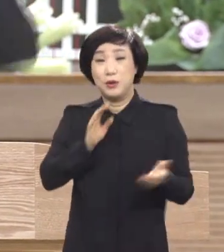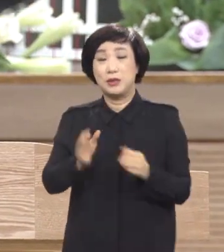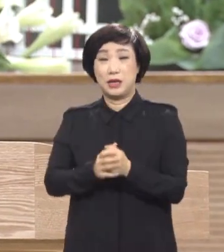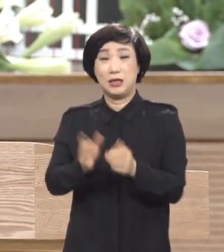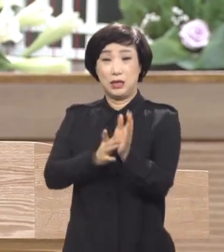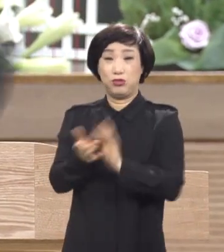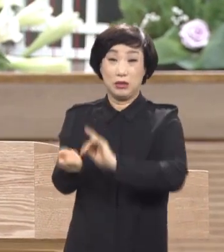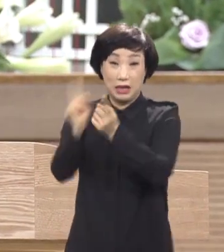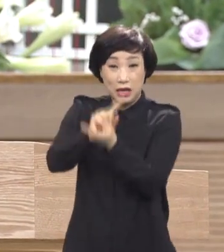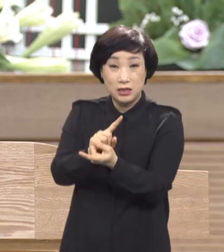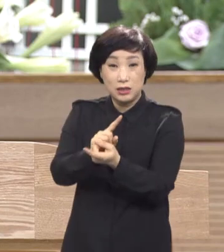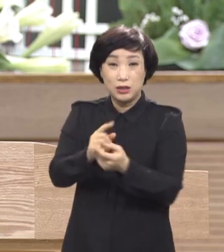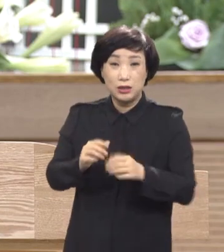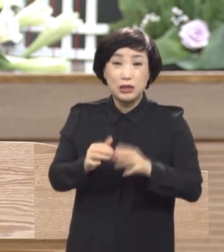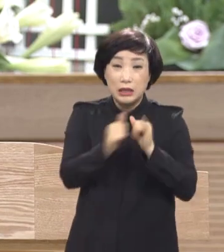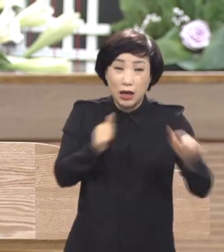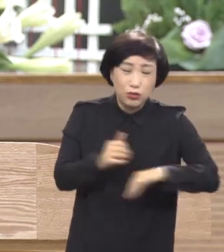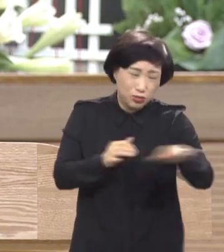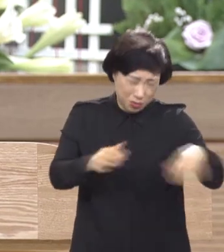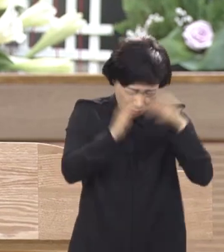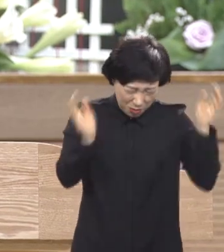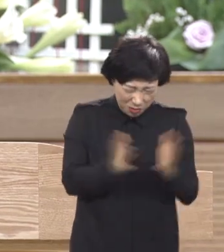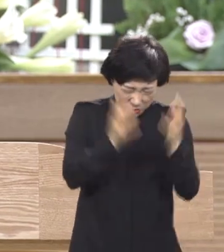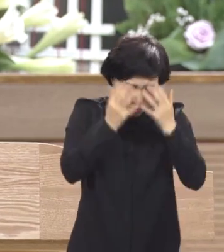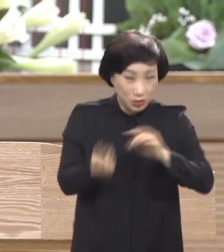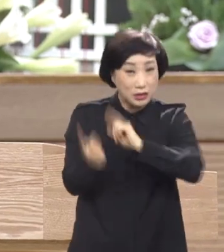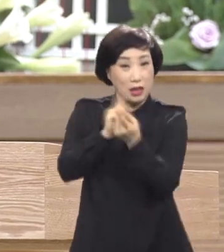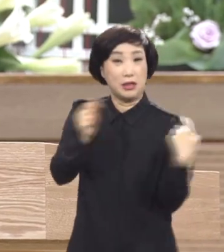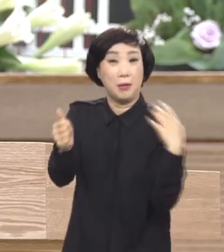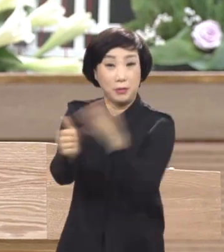대신 우리 고통을 담당했으니